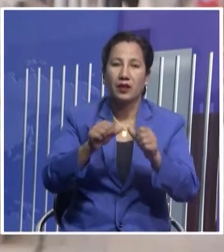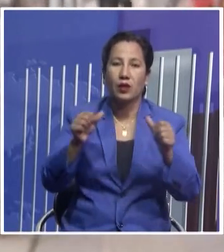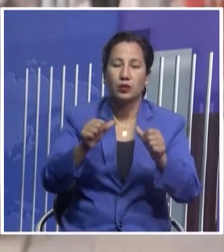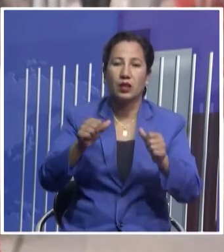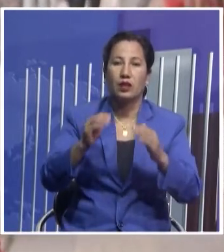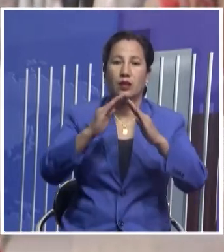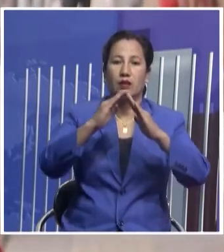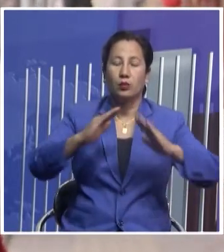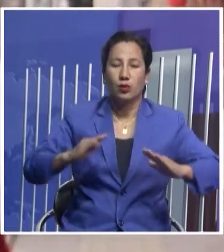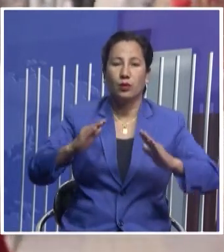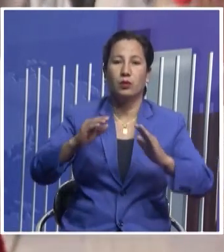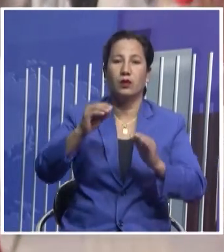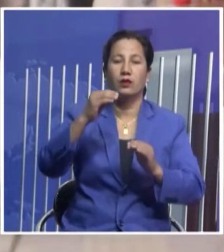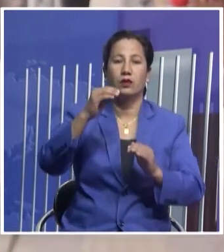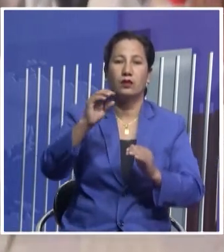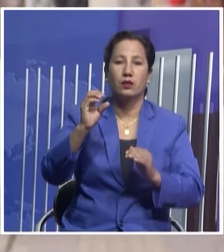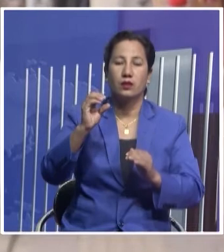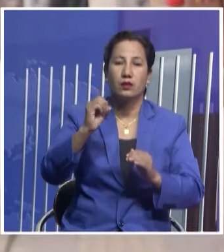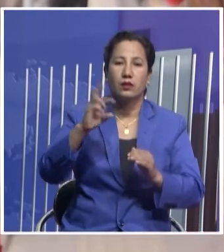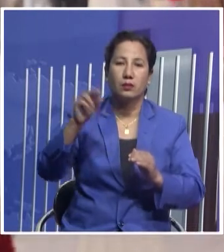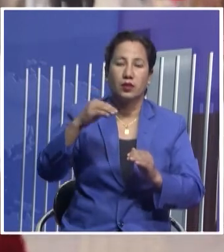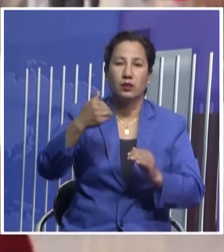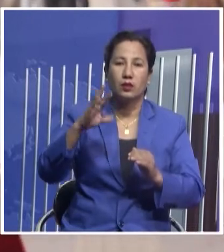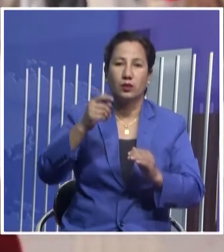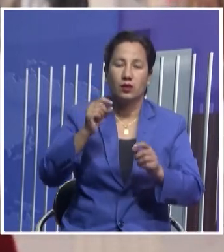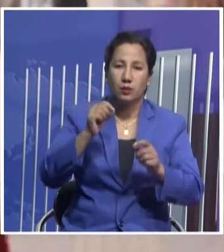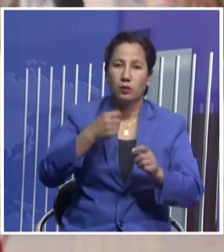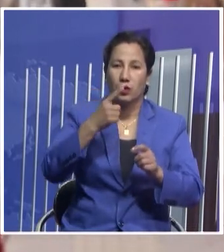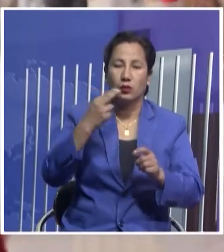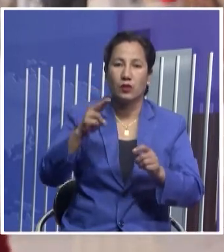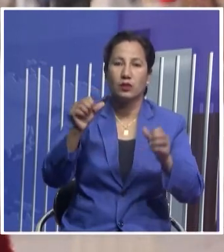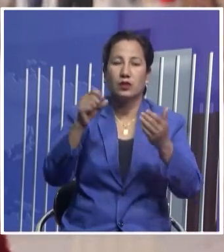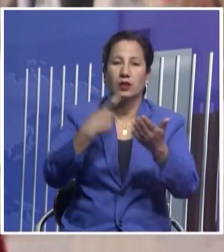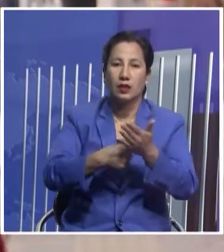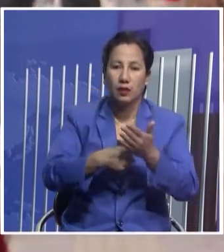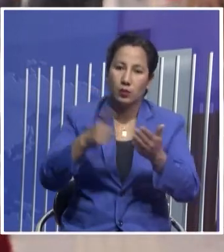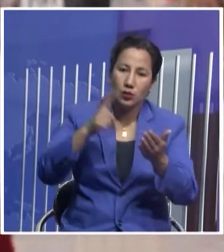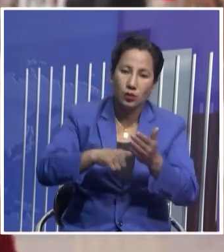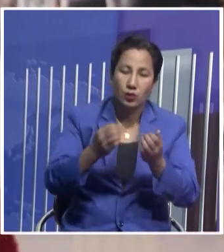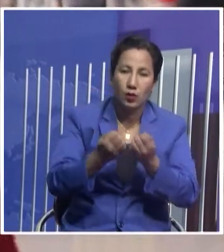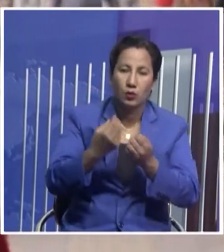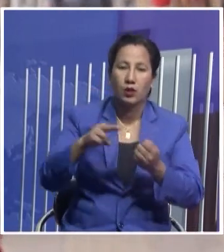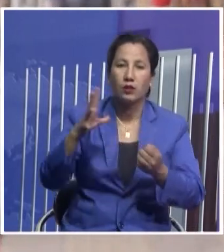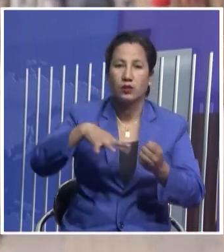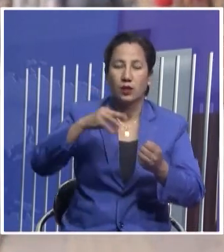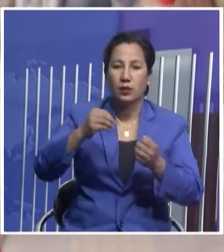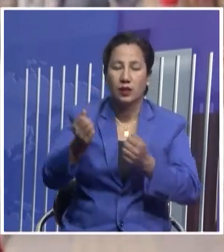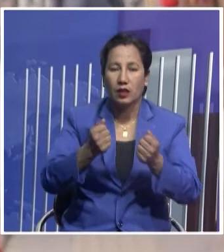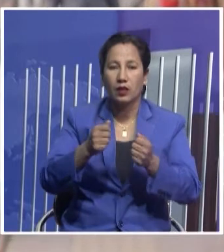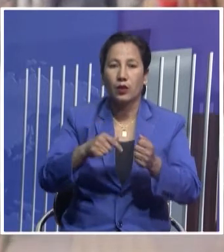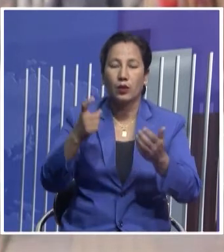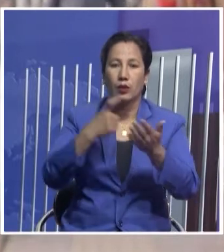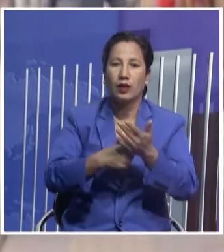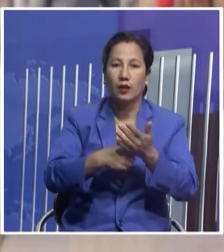भूकम्प प्रतिरोधी घरहरू बनाउने भनेर त भन्नुभएको छ सबैले नियम पनि लागू गर्नुभएको छ तर सबै सर्वसाधारणहरूले यो नियम